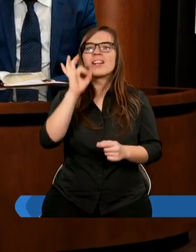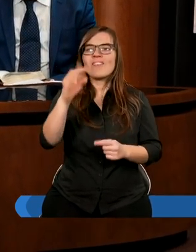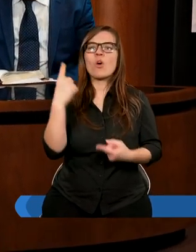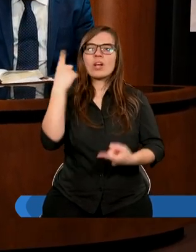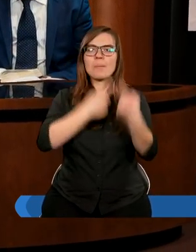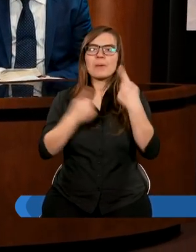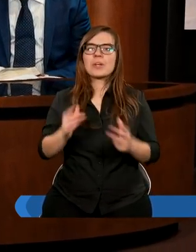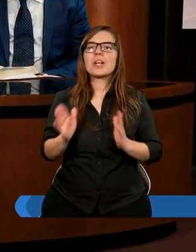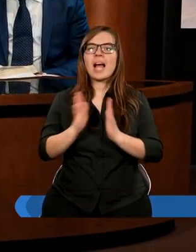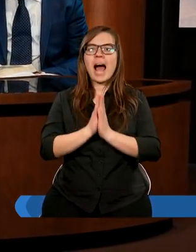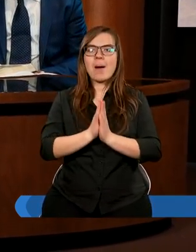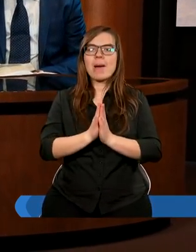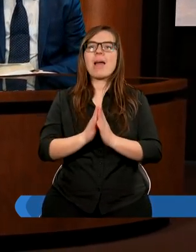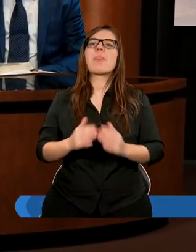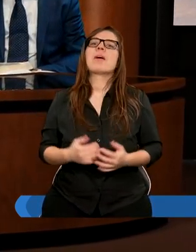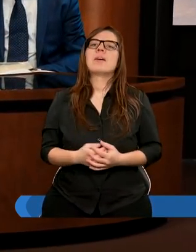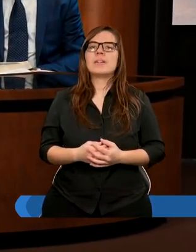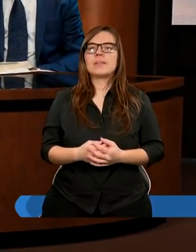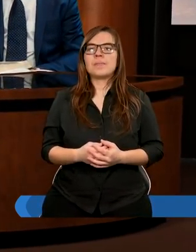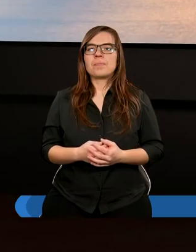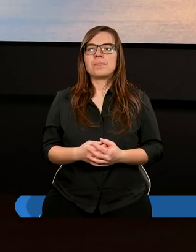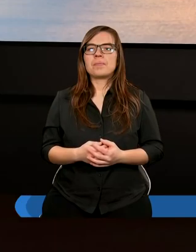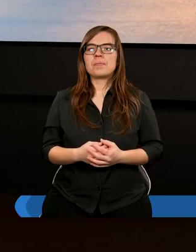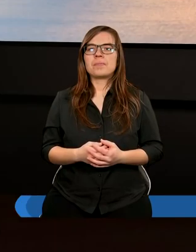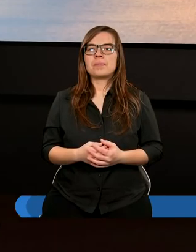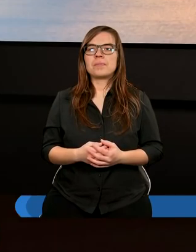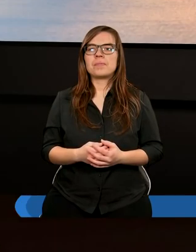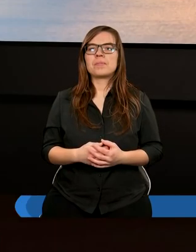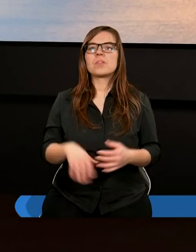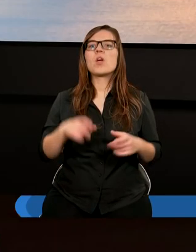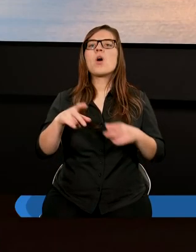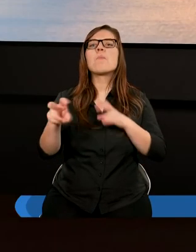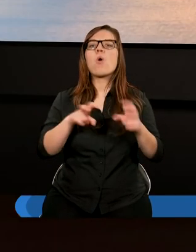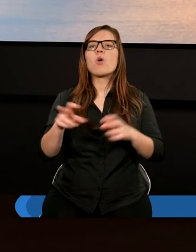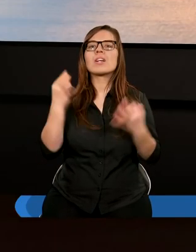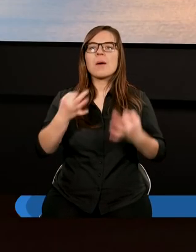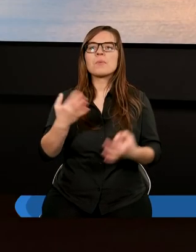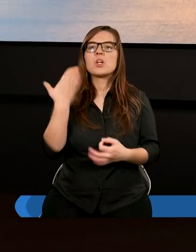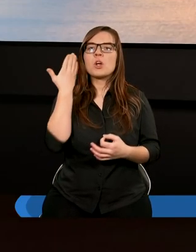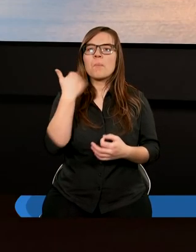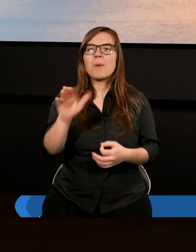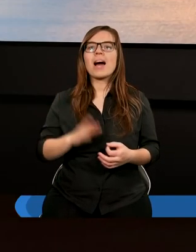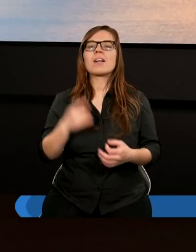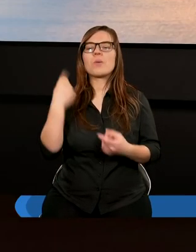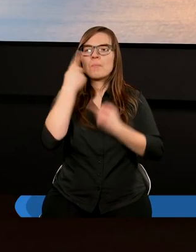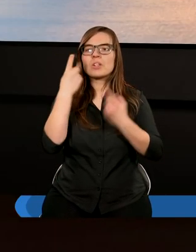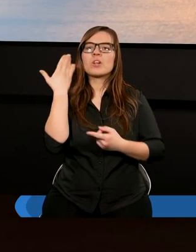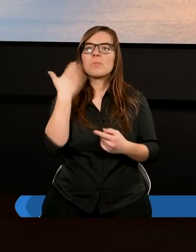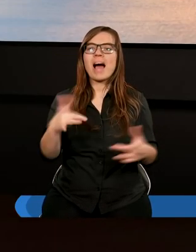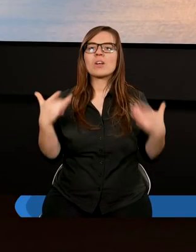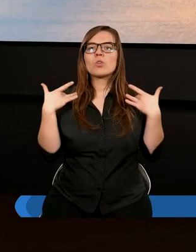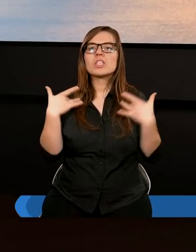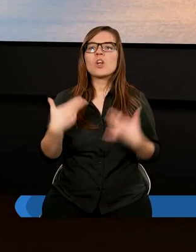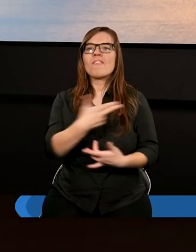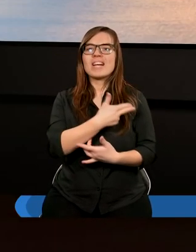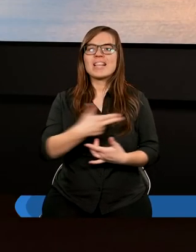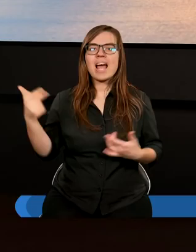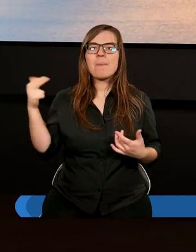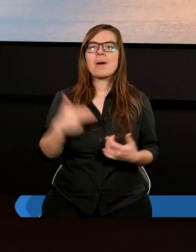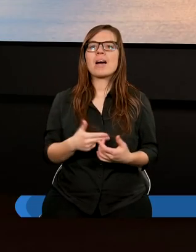myśli. Amen. Amen. Poruszamy dzisiaj bardzo, myślę, że bardzo życiowy temat.